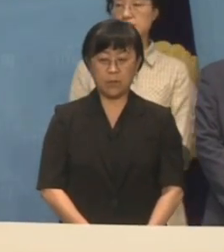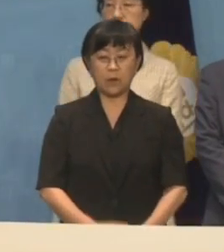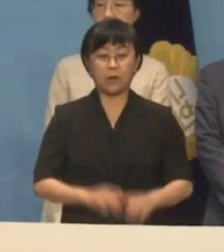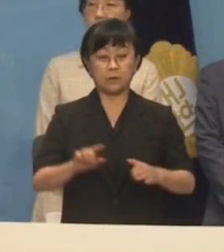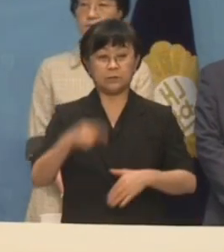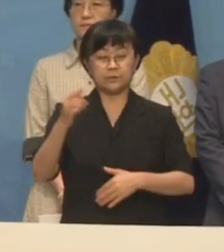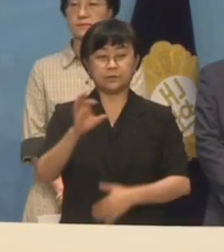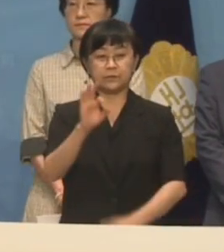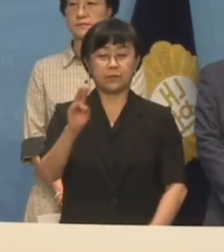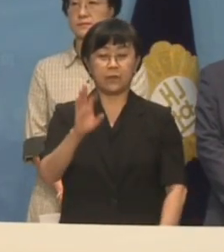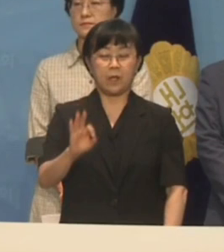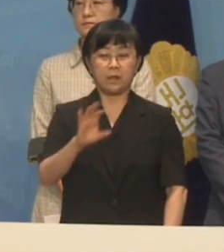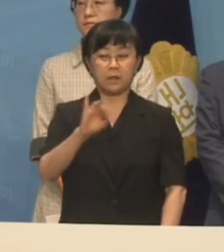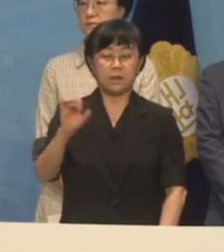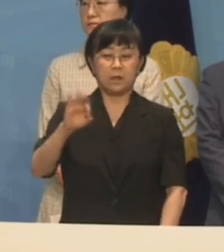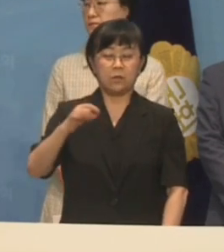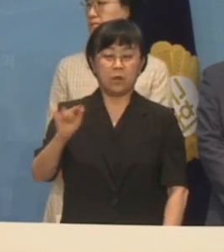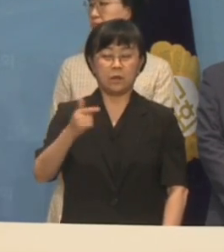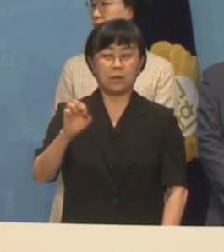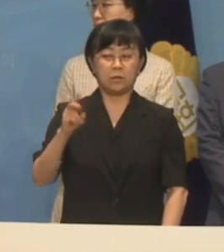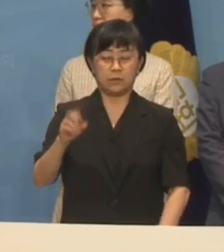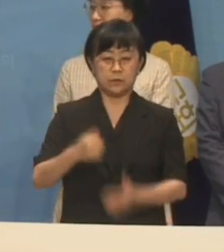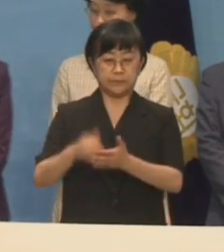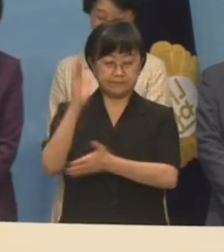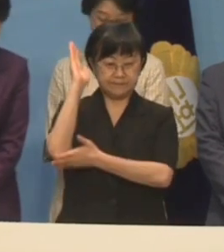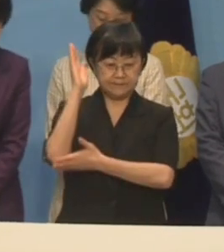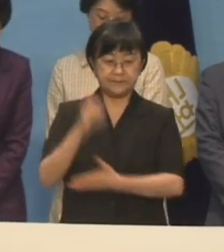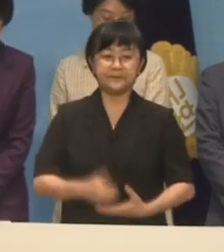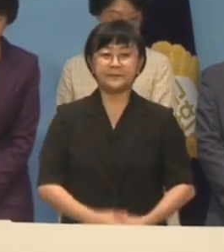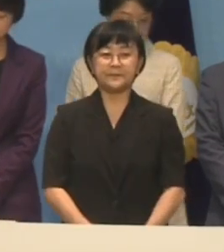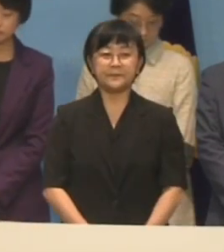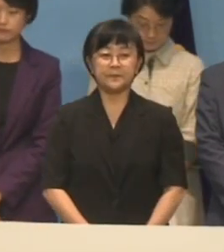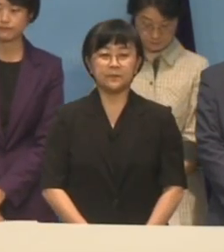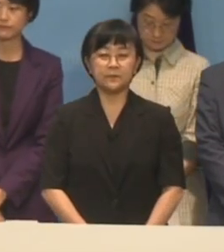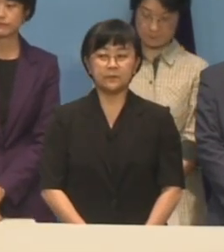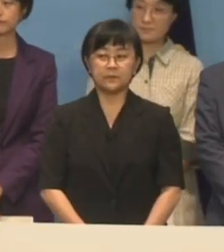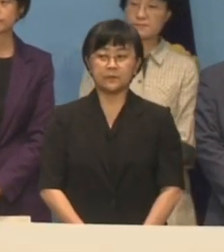네, 이어서 양이원영 의원님 한 말씀 듣겠습니다.